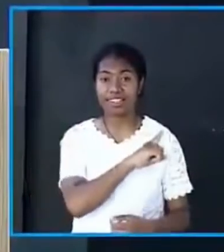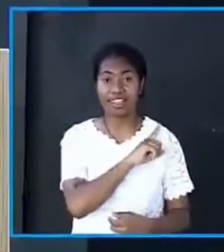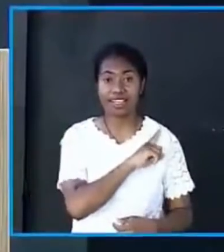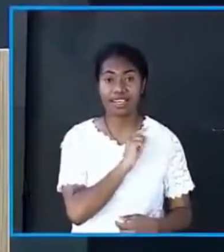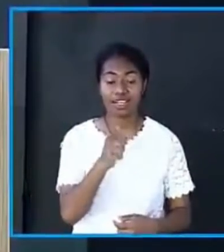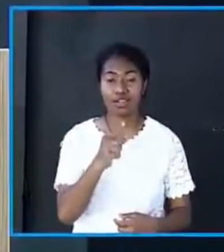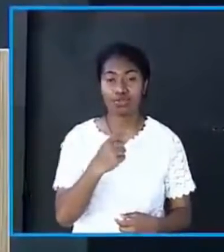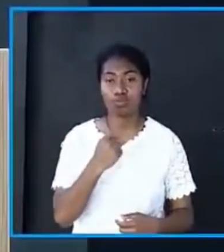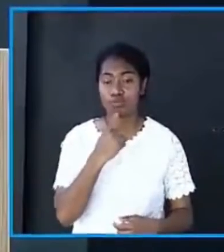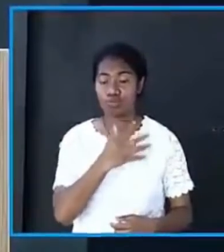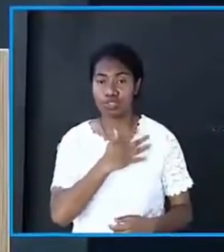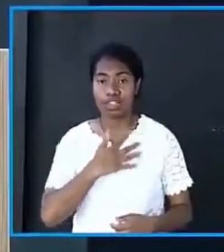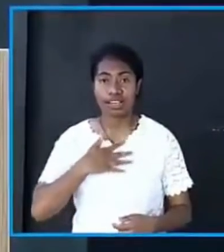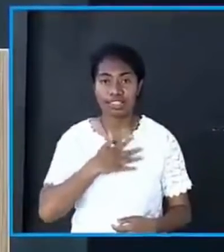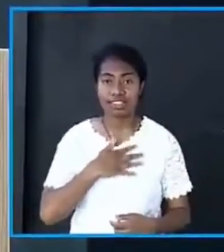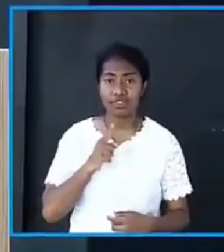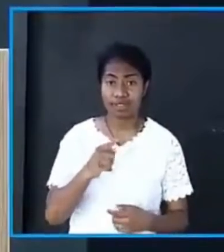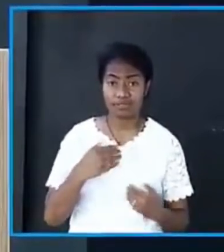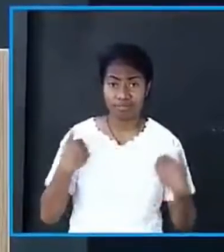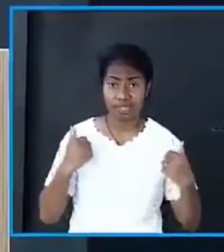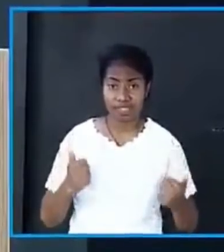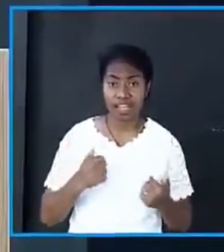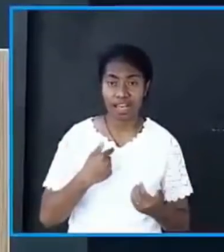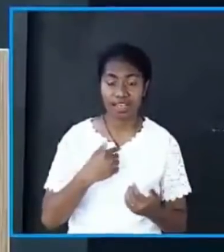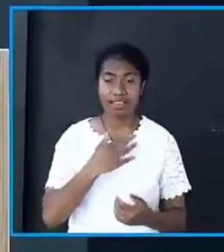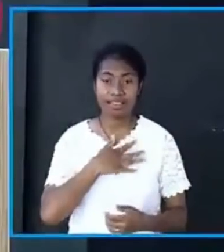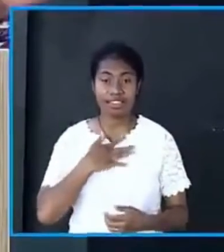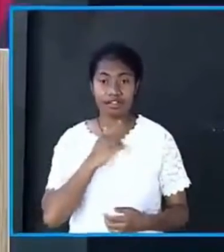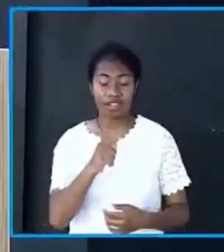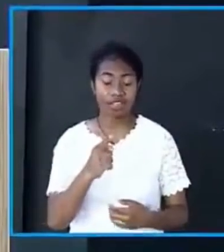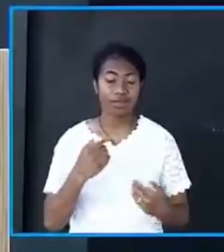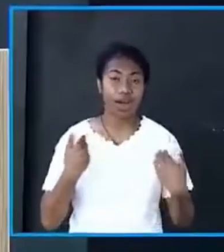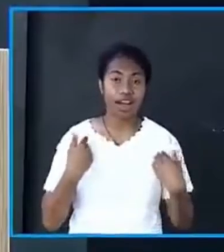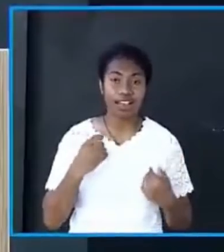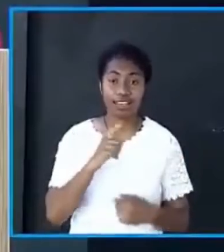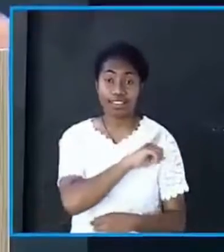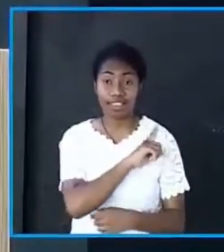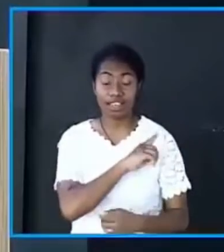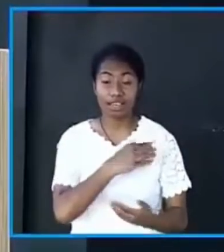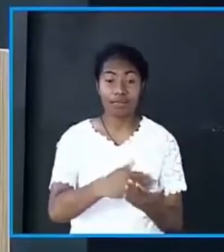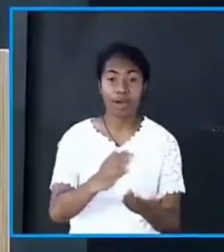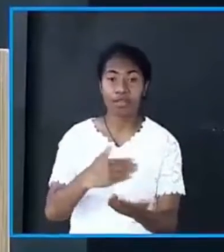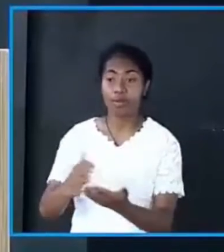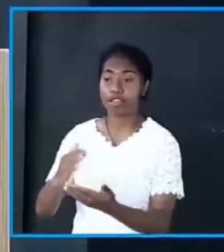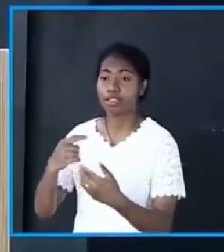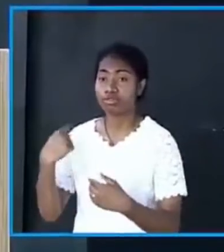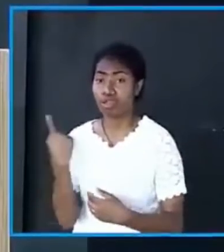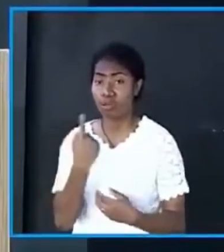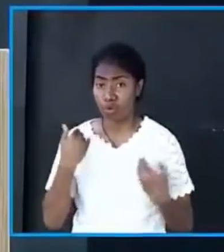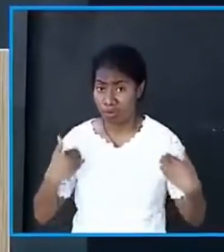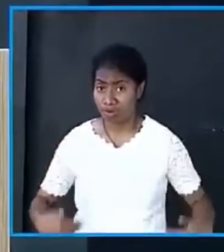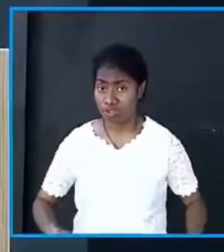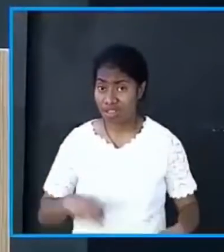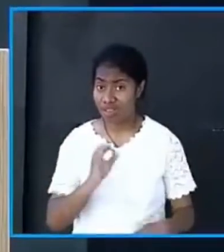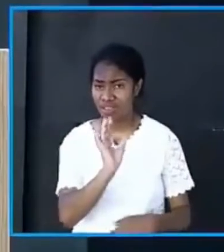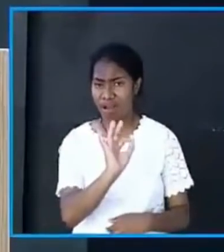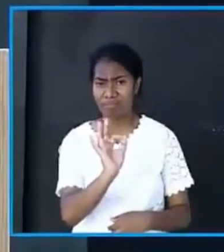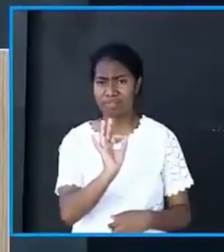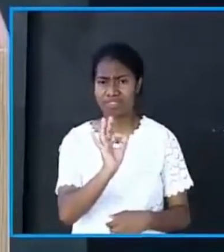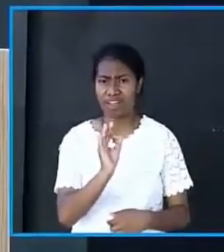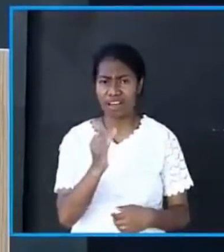independen Bisakah sifat ada dengan sendirinya dibagikan kepada manusia tidak bisa